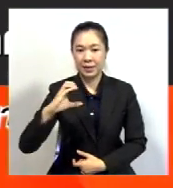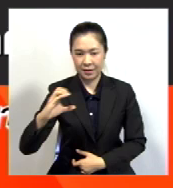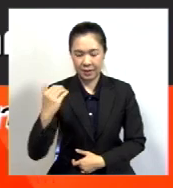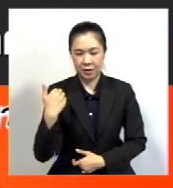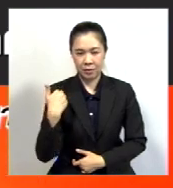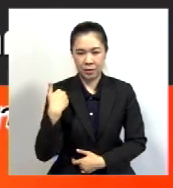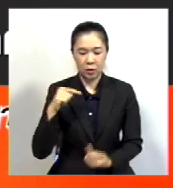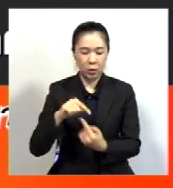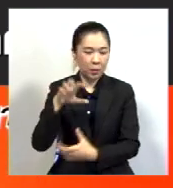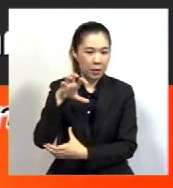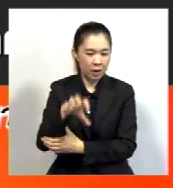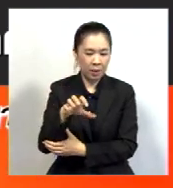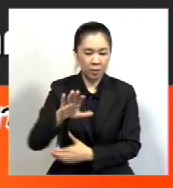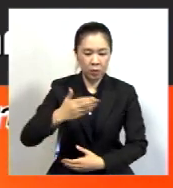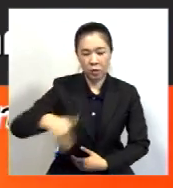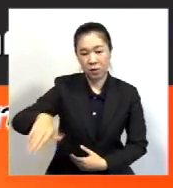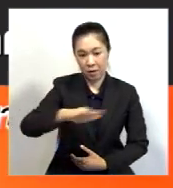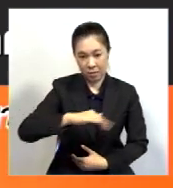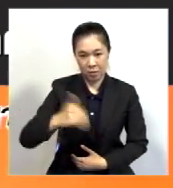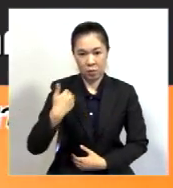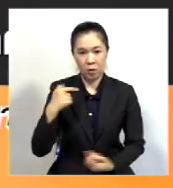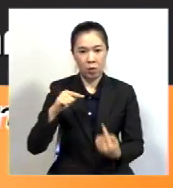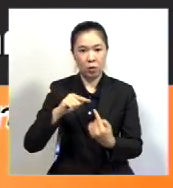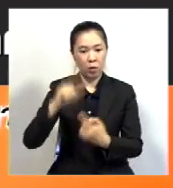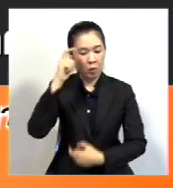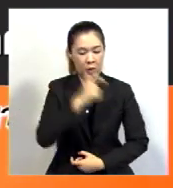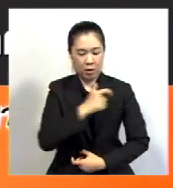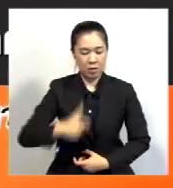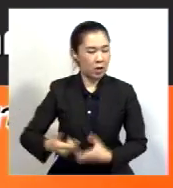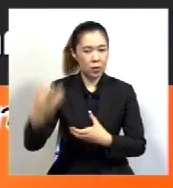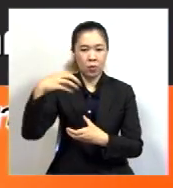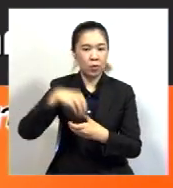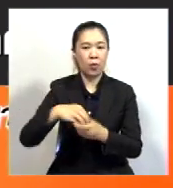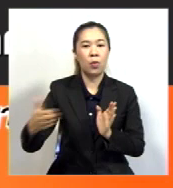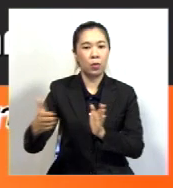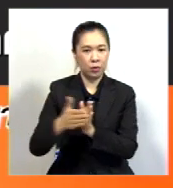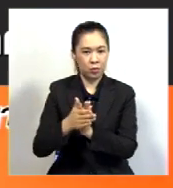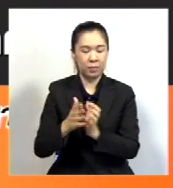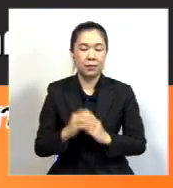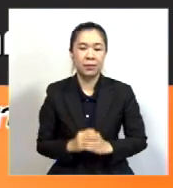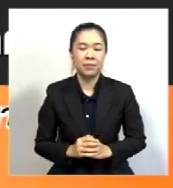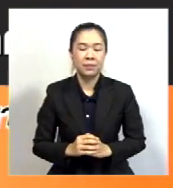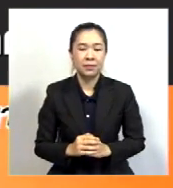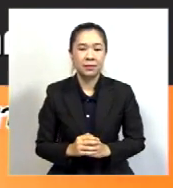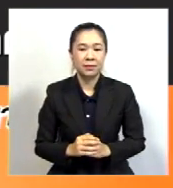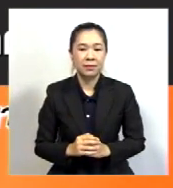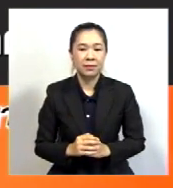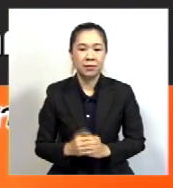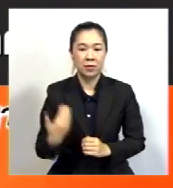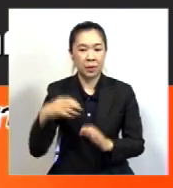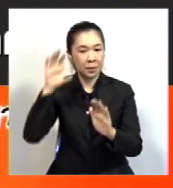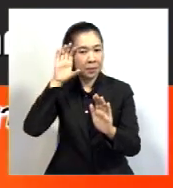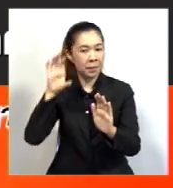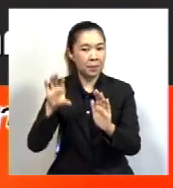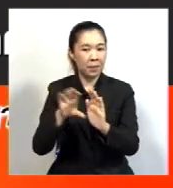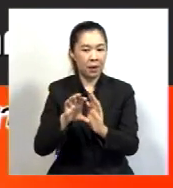บังคับต่อบุคคลทุกคนไม่เว้นแม้แต่ประมุขของประเทศนั้นครับนอกจากนี้ก็ยังเป็นในประเด็นของตราสัญลักษณ์พร